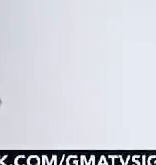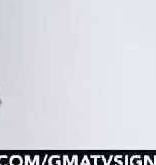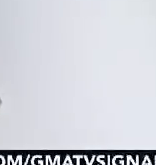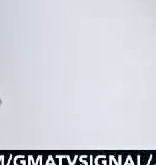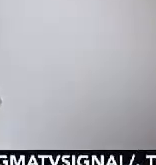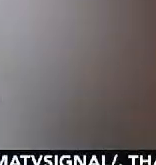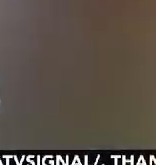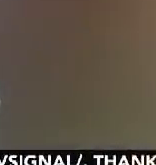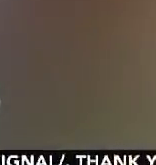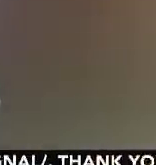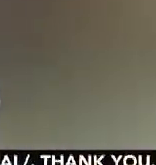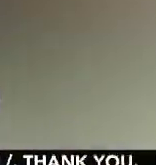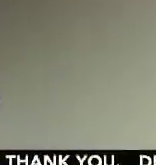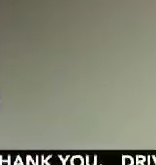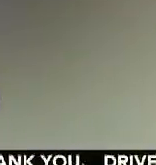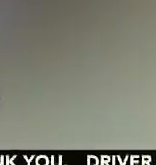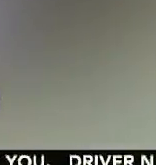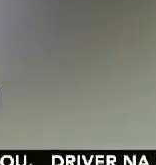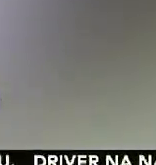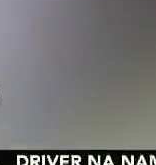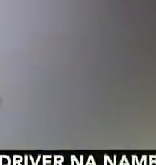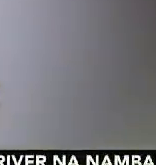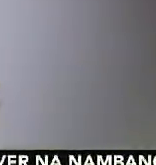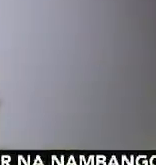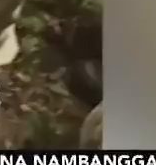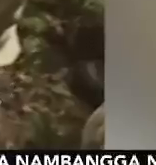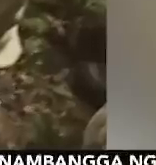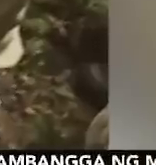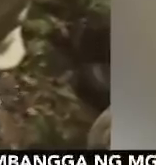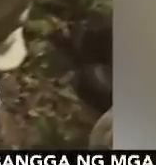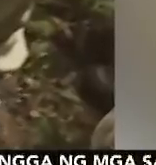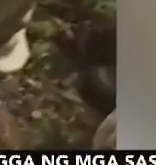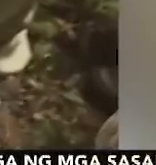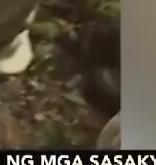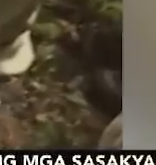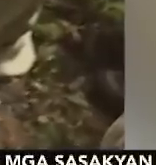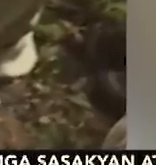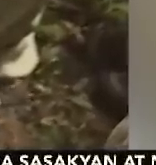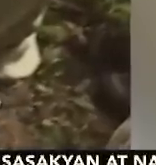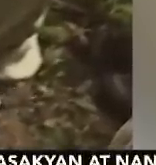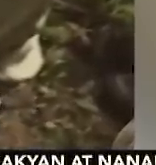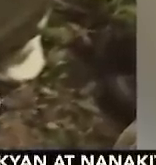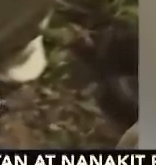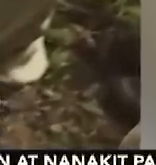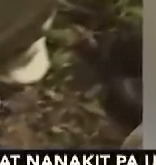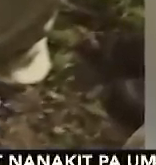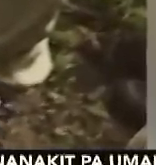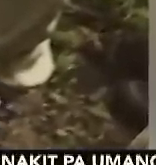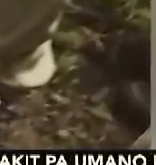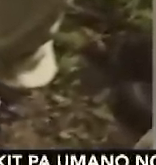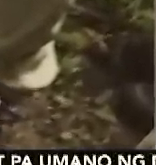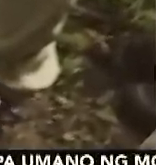sina Gilbert at Glenn Kinzon, magkapatid na nawala noong June 2021. Isabel Razon, isa umanong kontraktor, isang